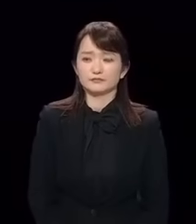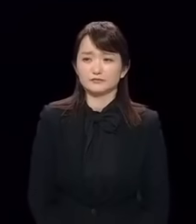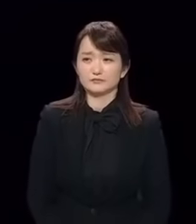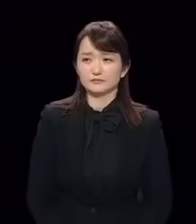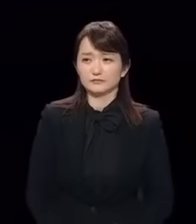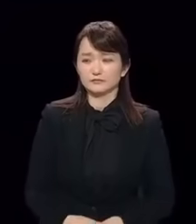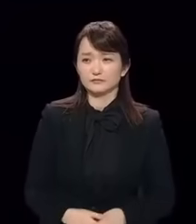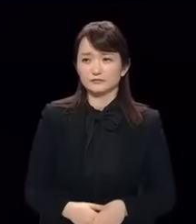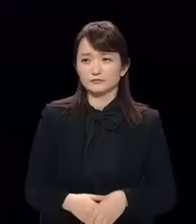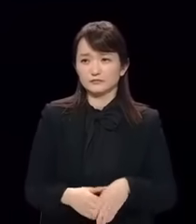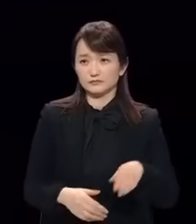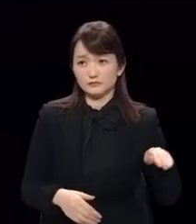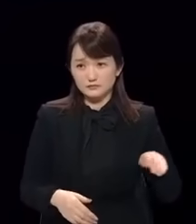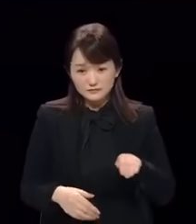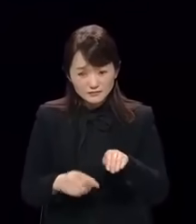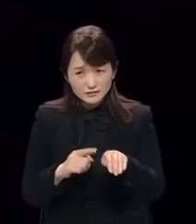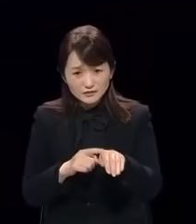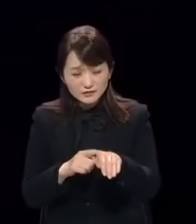지나가는 거를 불편하다고요.